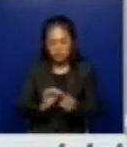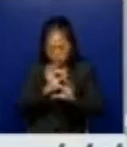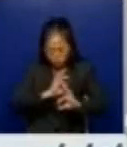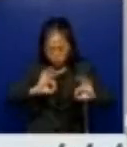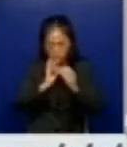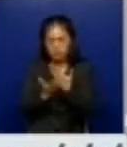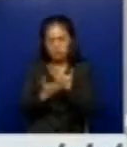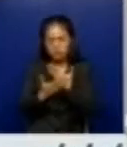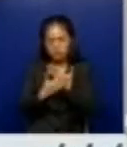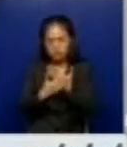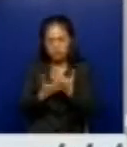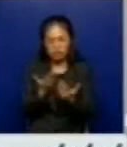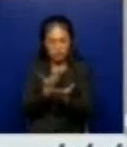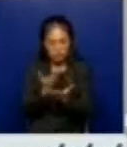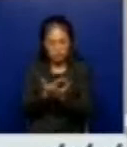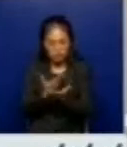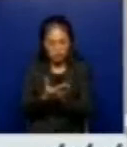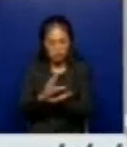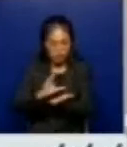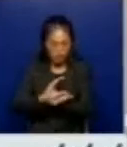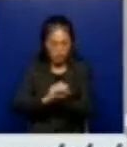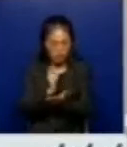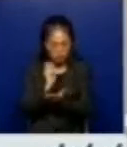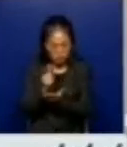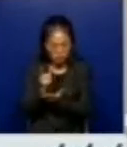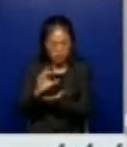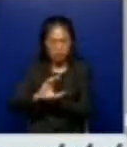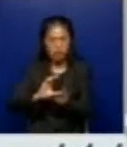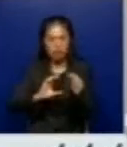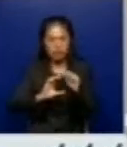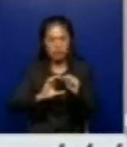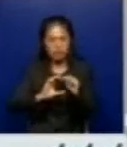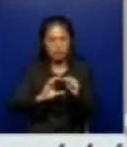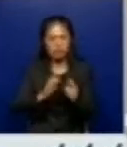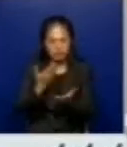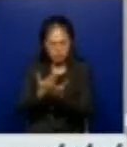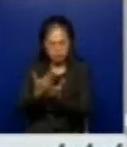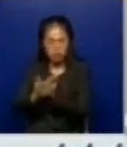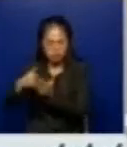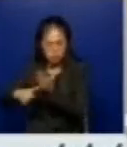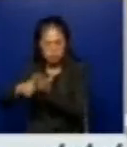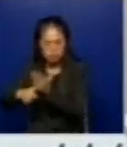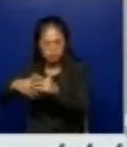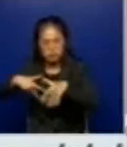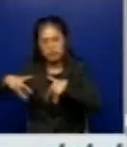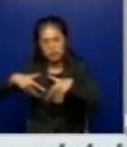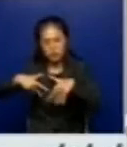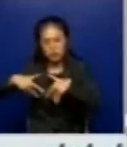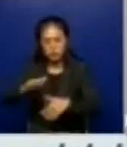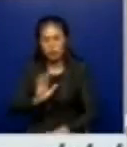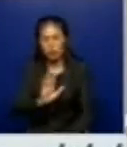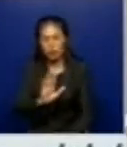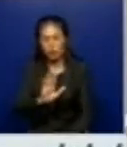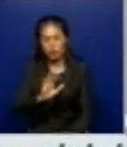ลาว่าเม็ดเงินที่เราจะได้มาจ่ายเนี่ยรัฐบาลจะได้เงินที่มาจ่ายเนี่ยก็คือเงินที่ภาษีจากพี่น้องประชาชนถามว่าวัน